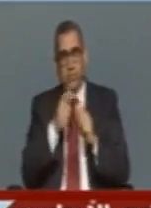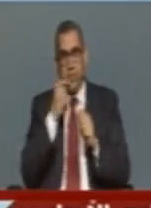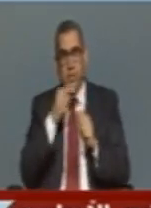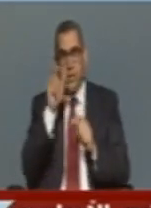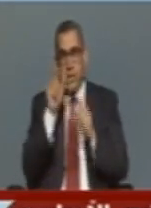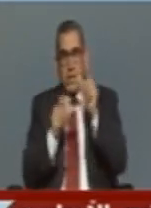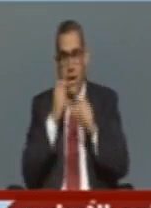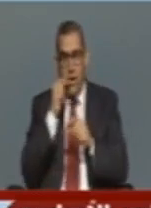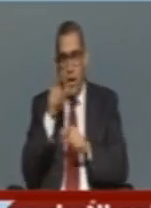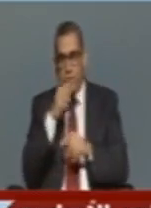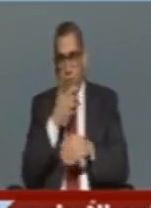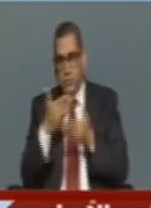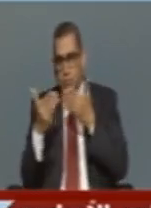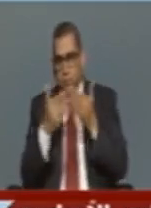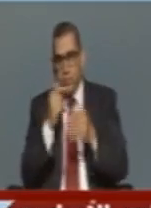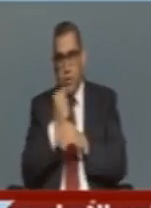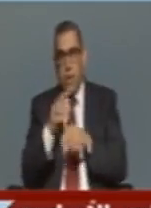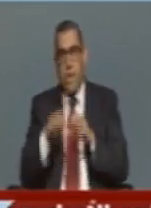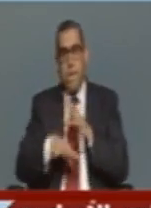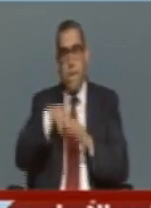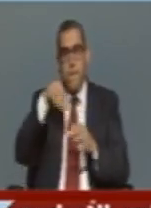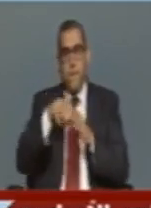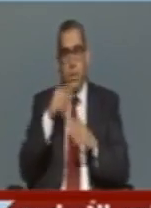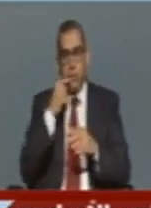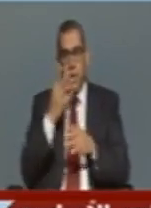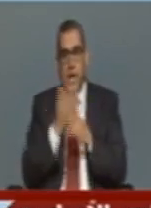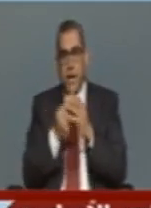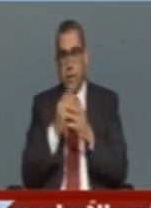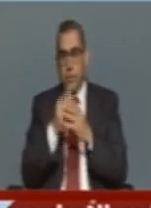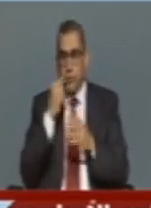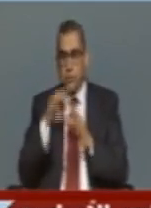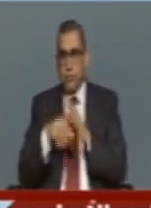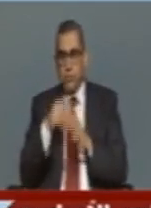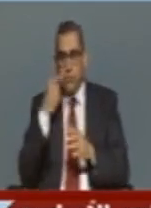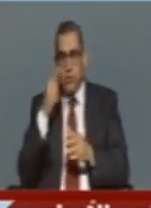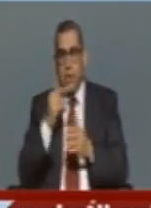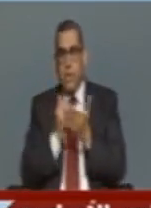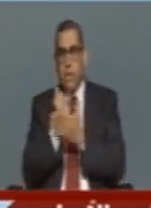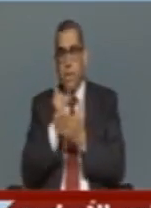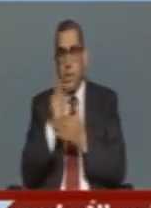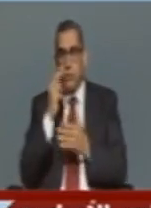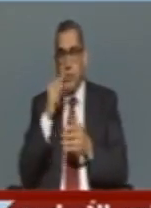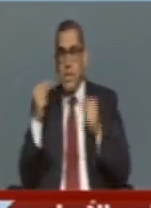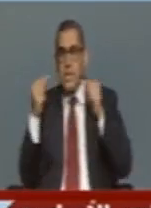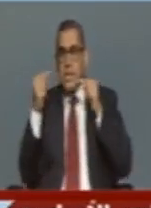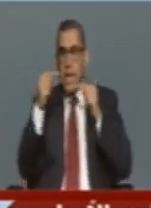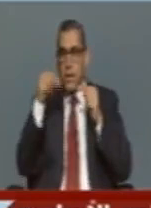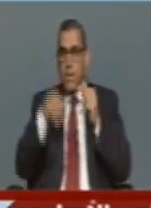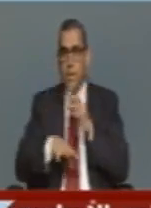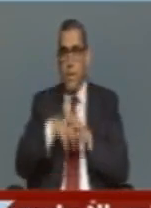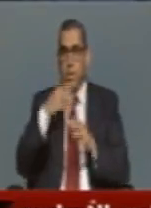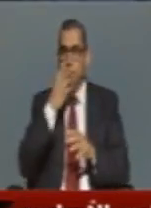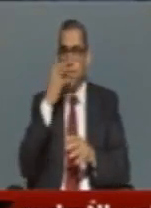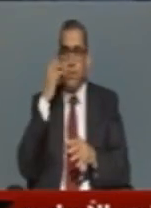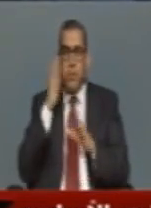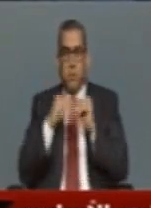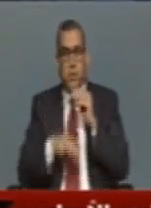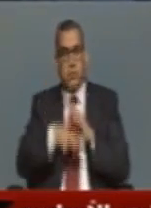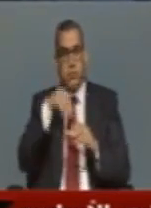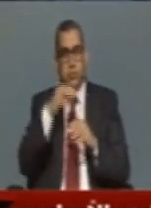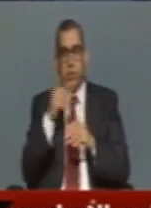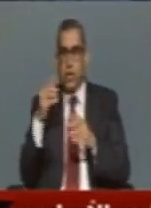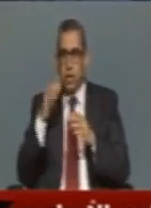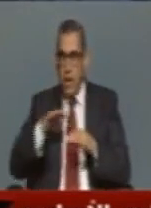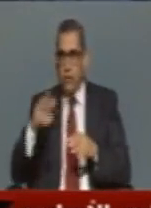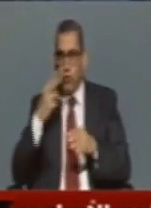الادائيه، ومشروعات بحثيه اولادنا بيعملوها في كل الصفوف على التحديات، المشروعات القوميه اللي بتقوم بها الدوله المصريه، بقى